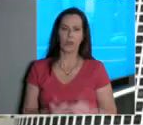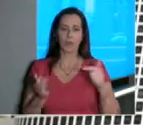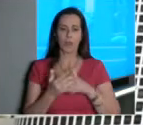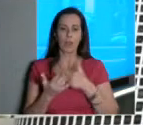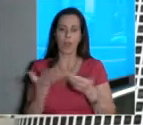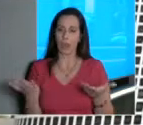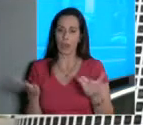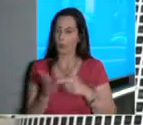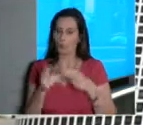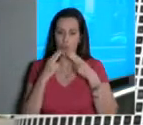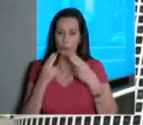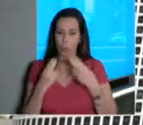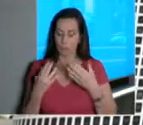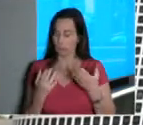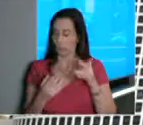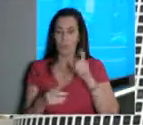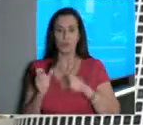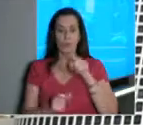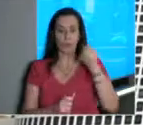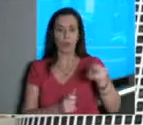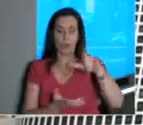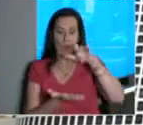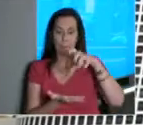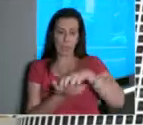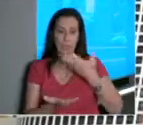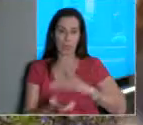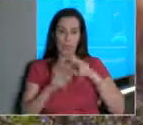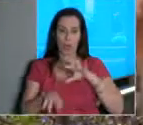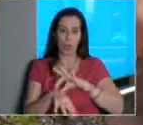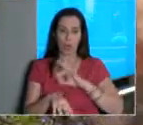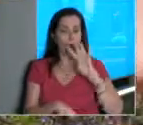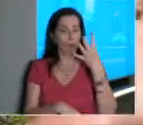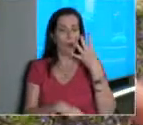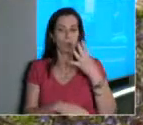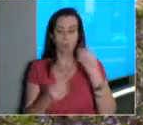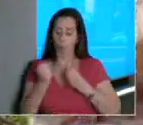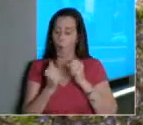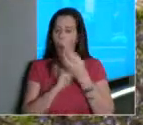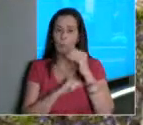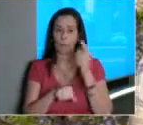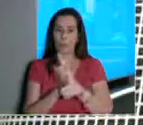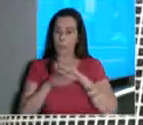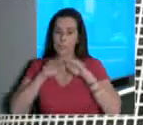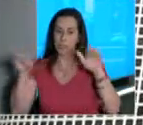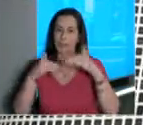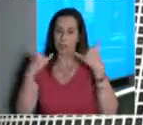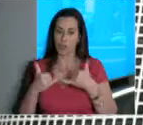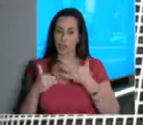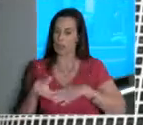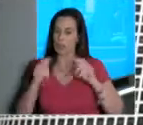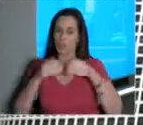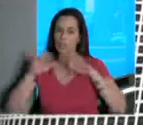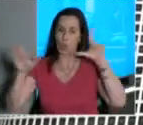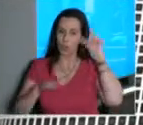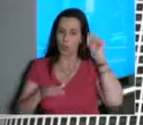מכיוון שאין תשובה לכל הבעיות הרפואיות באילת, אנשים צריכים לנסוע למרכז כדי לקבל טיפול. זה 4 שעות נסיעה ברכב ו-40 דקות טיסה. ועכשיו מתכוונים לסגור